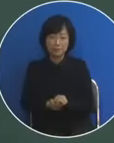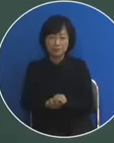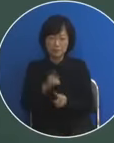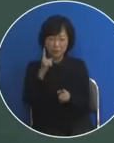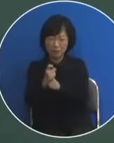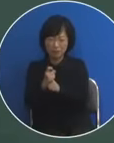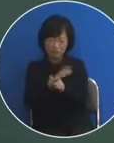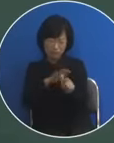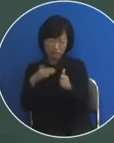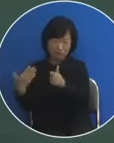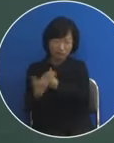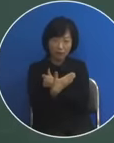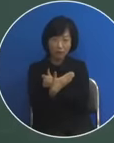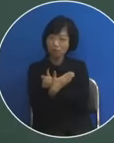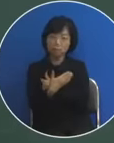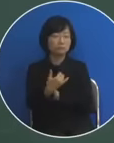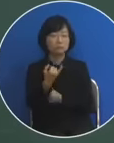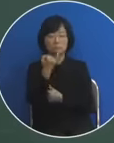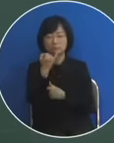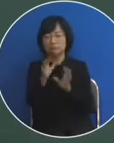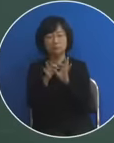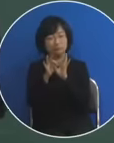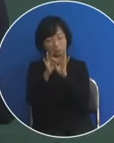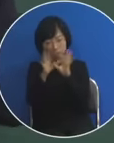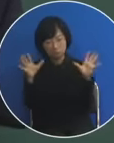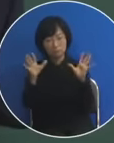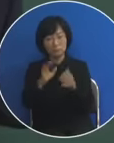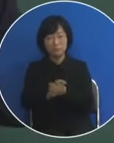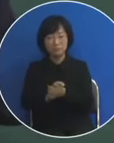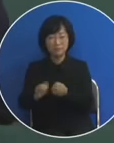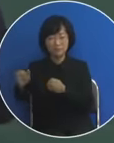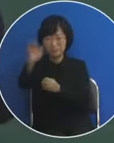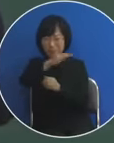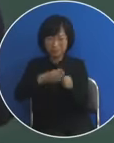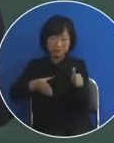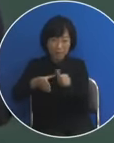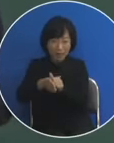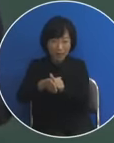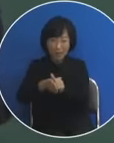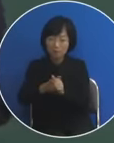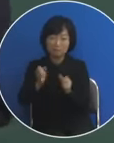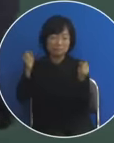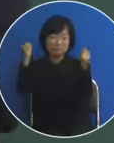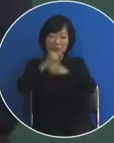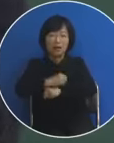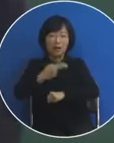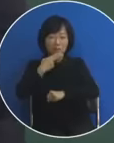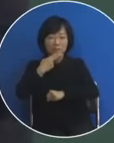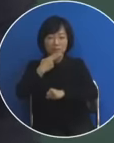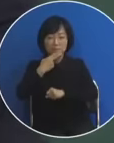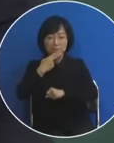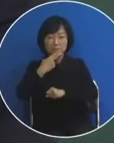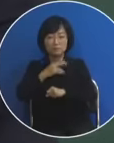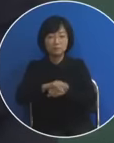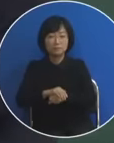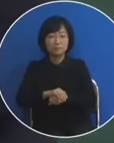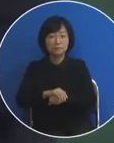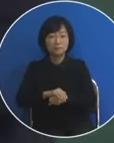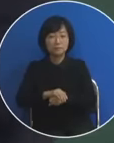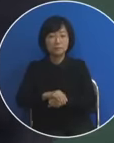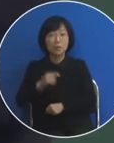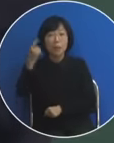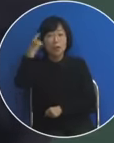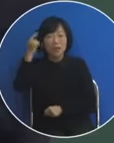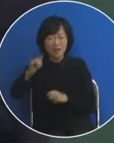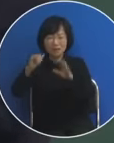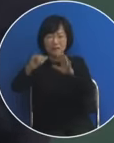했어요. Even if you are surrounded all sides, you 그렇죠. will not be crushed. 거꾸로 되면 당해도 망하지 않을 거라고 Even 했어요. Even if you are perplexed, you will not be destroyed. 왜냐, 세상에 그런 일이 많이 있다